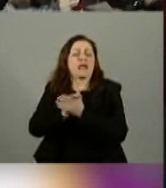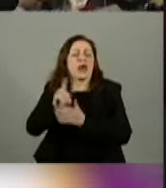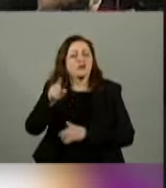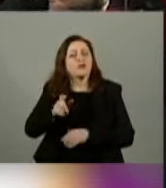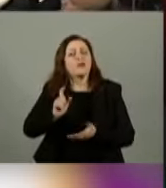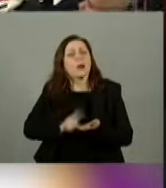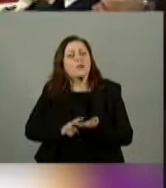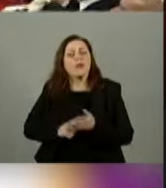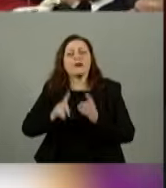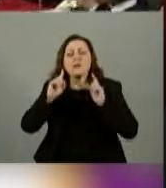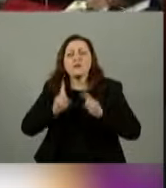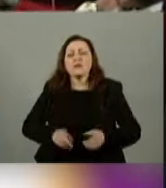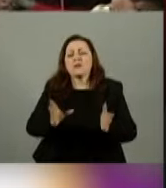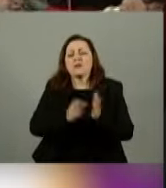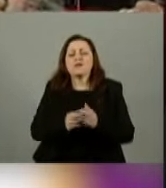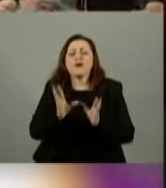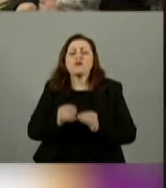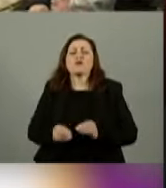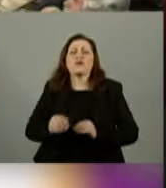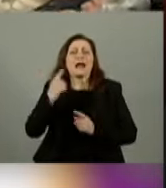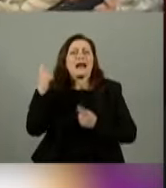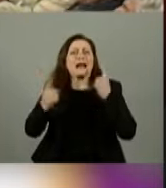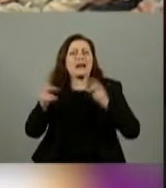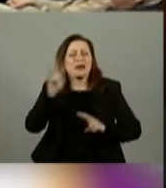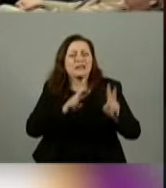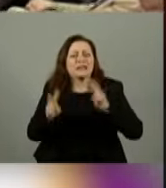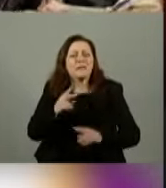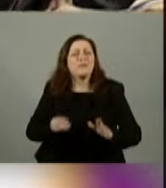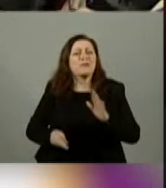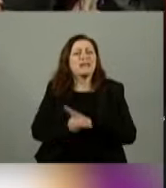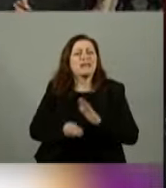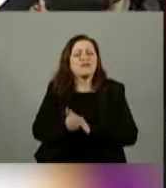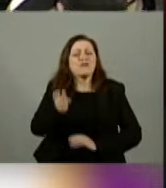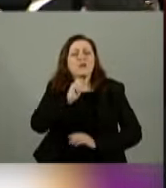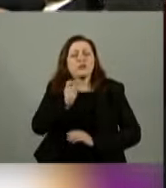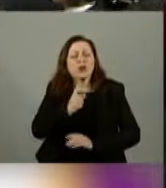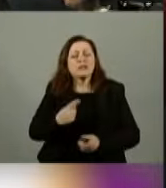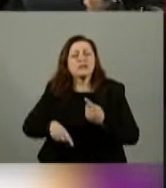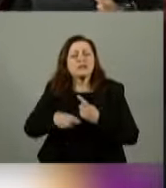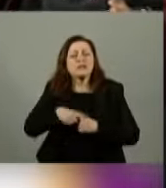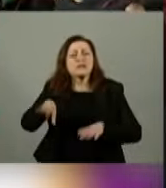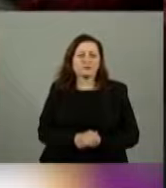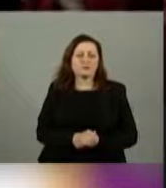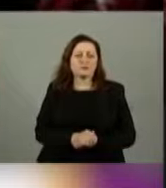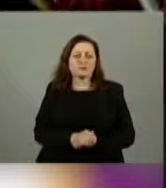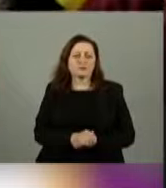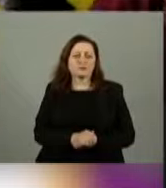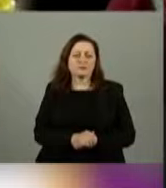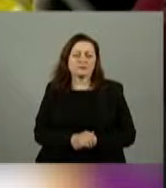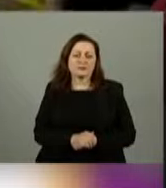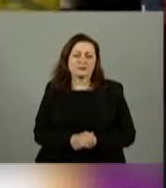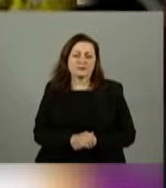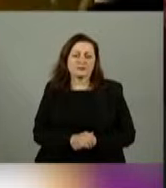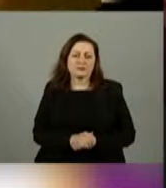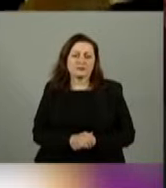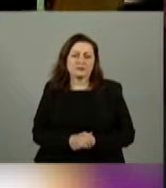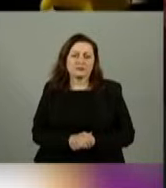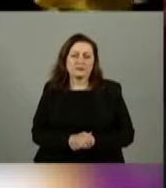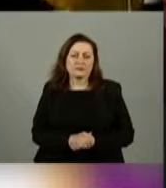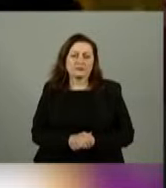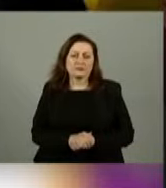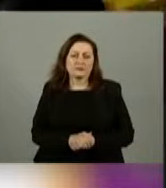έναν μεθοδικό τρόπο τα ακροατήρια, την κοινωνία και δεν διαμορφώνει αντίστοιχα τα μηνύματά της, δεν μπορεί να τα